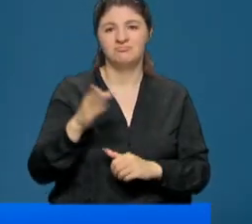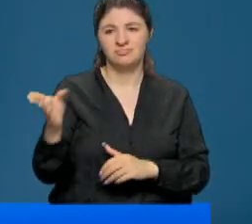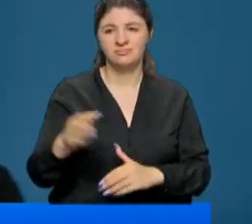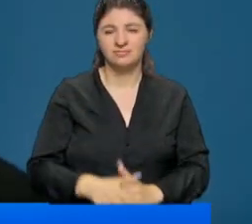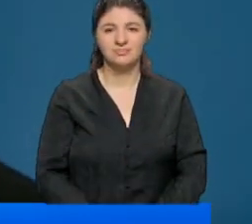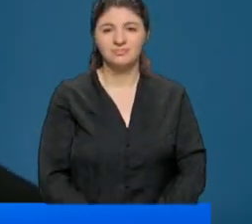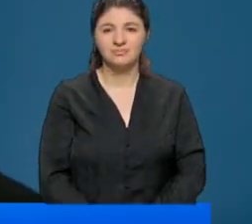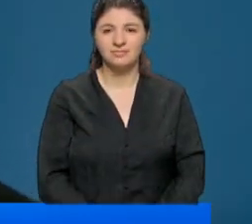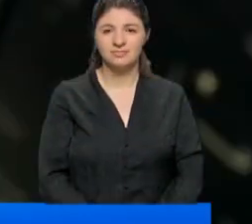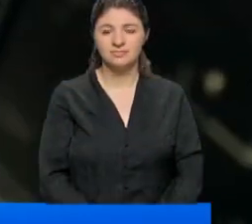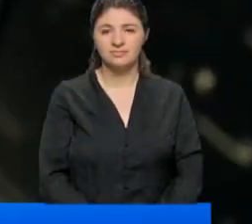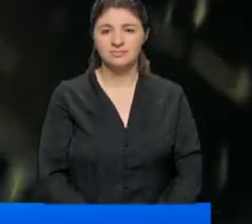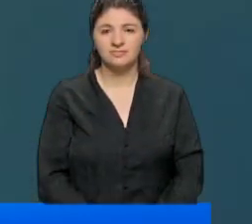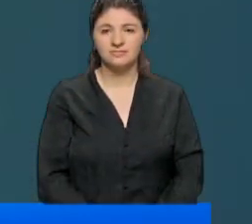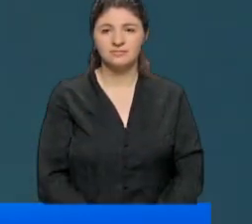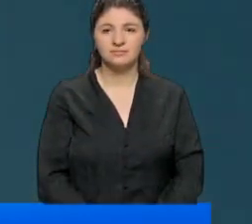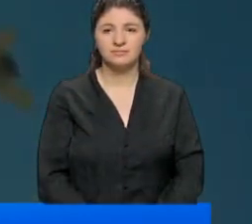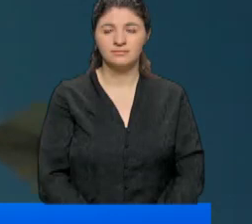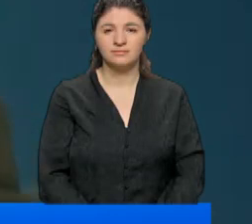sormayacak da keşif